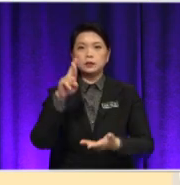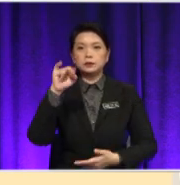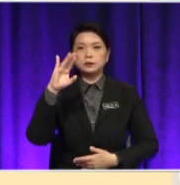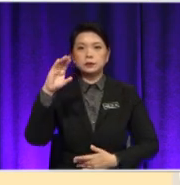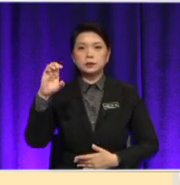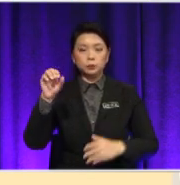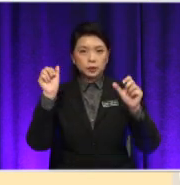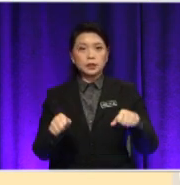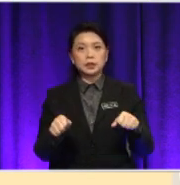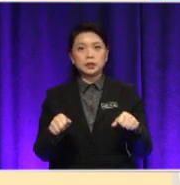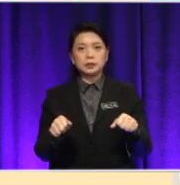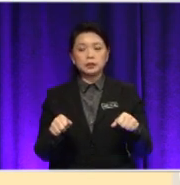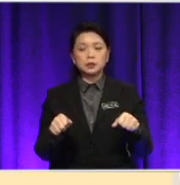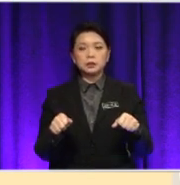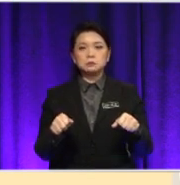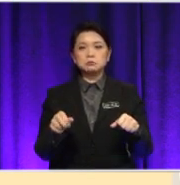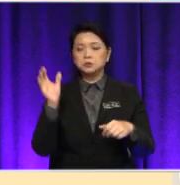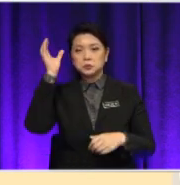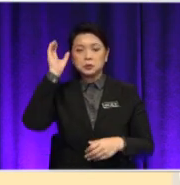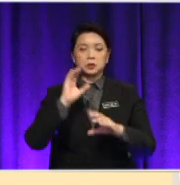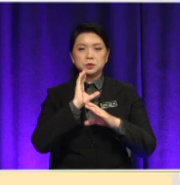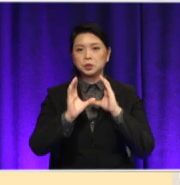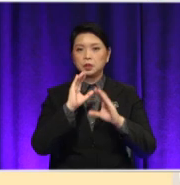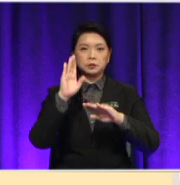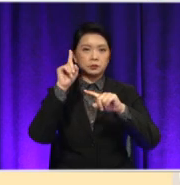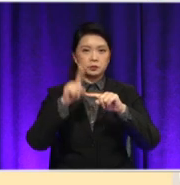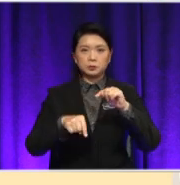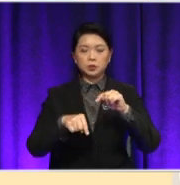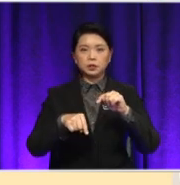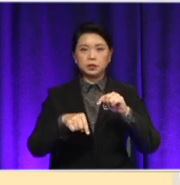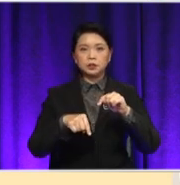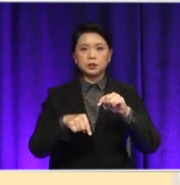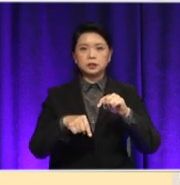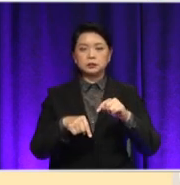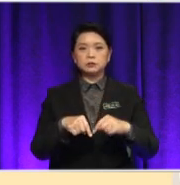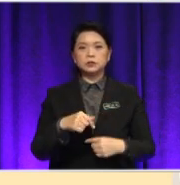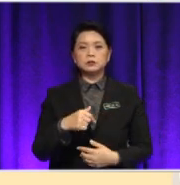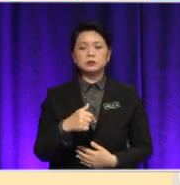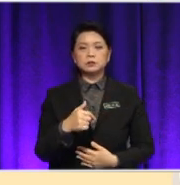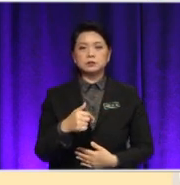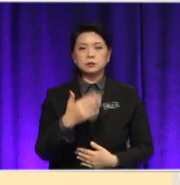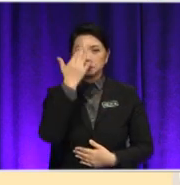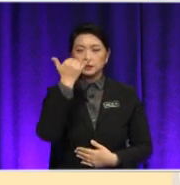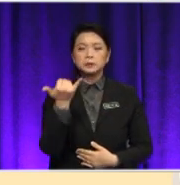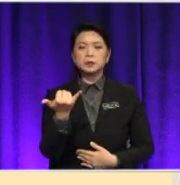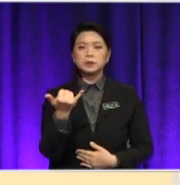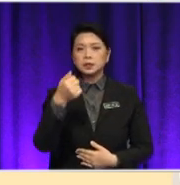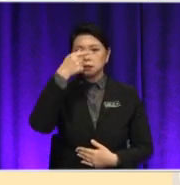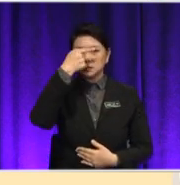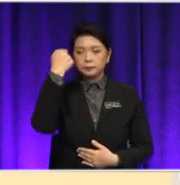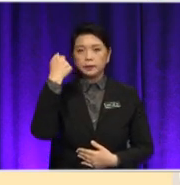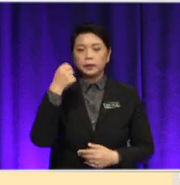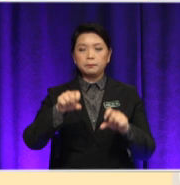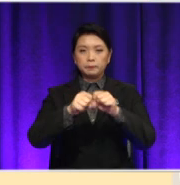Chandra? Tak boleh, cikgu. Tak boleh? Sure? Kenapa? Betul ke? Kenapa, Chandra? Kenapa? Sebab